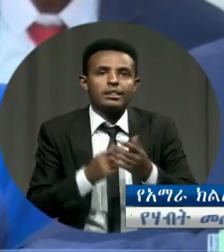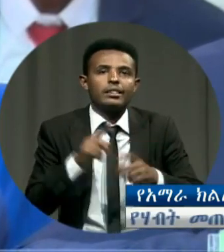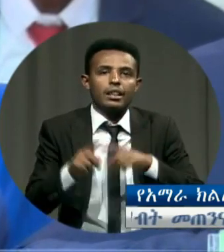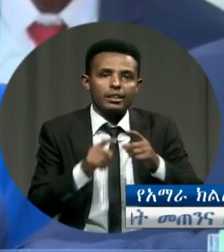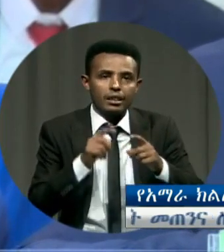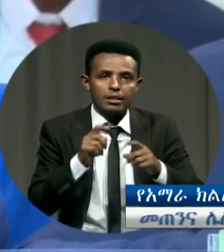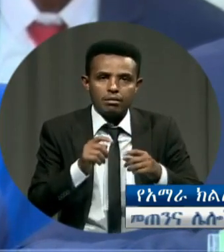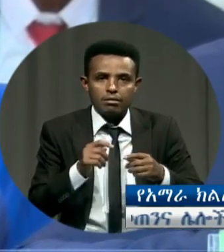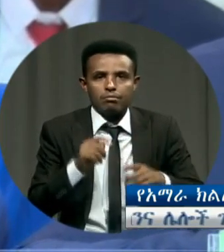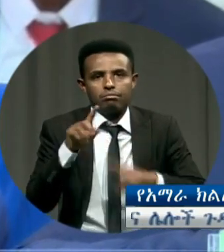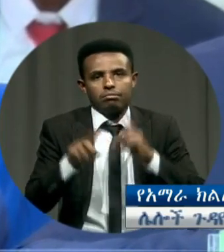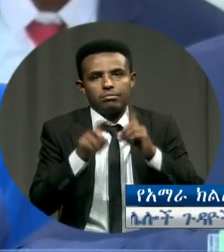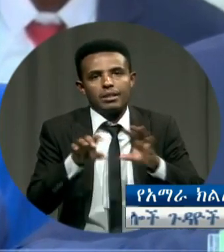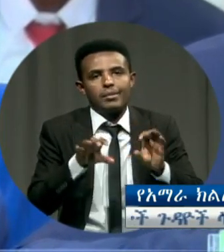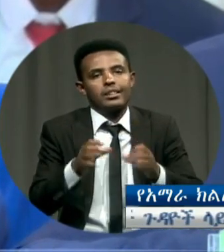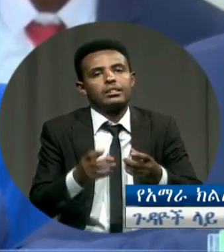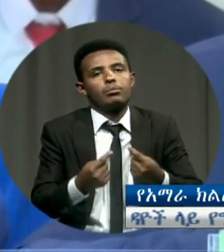ነበር።